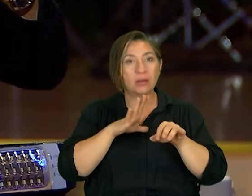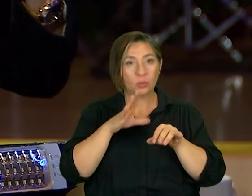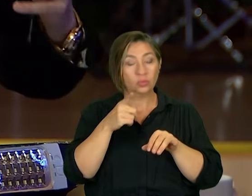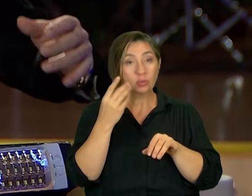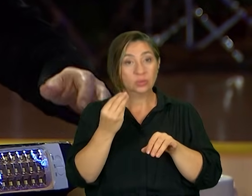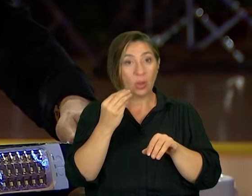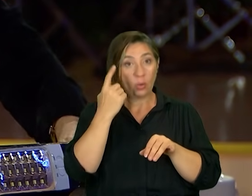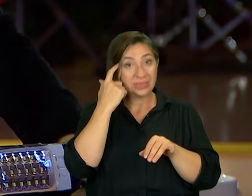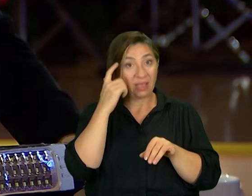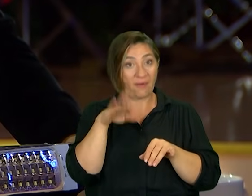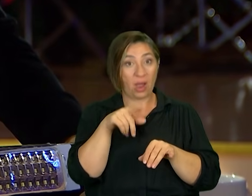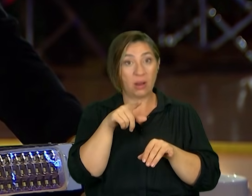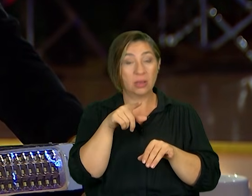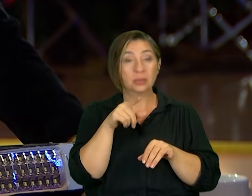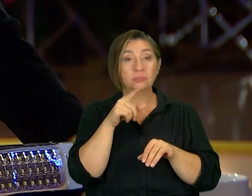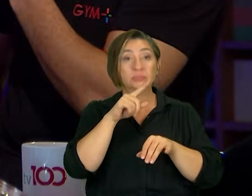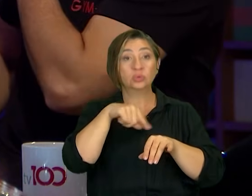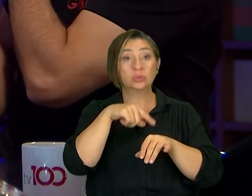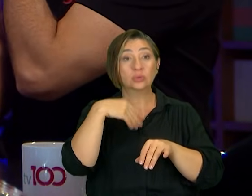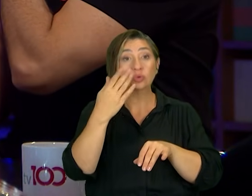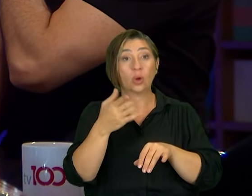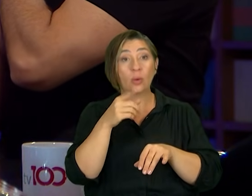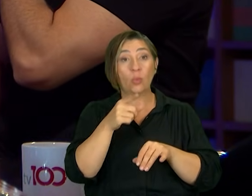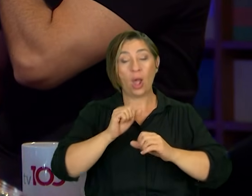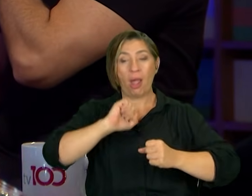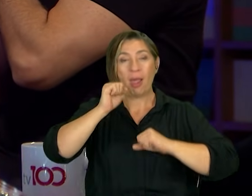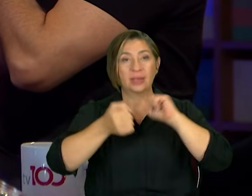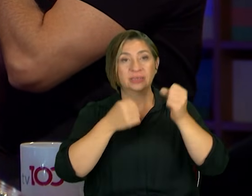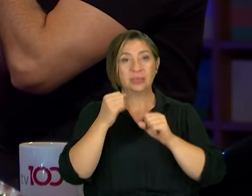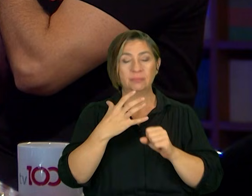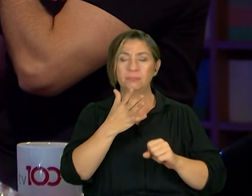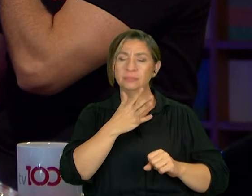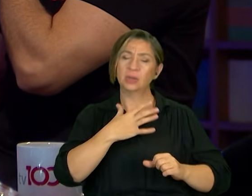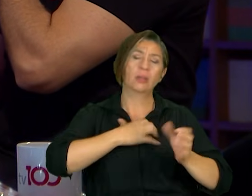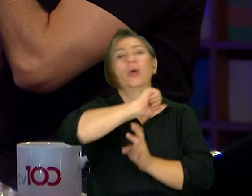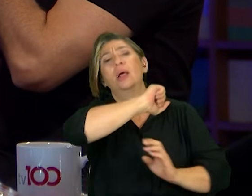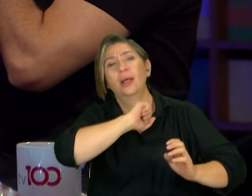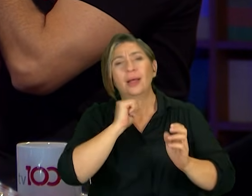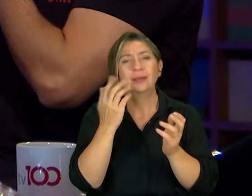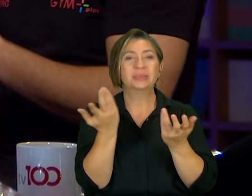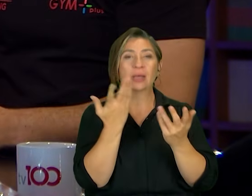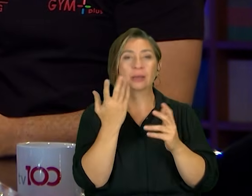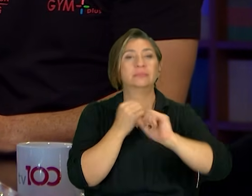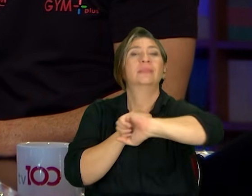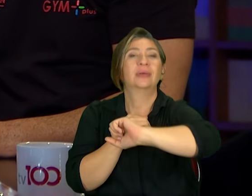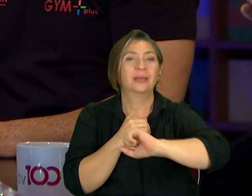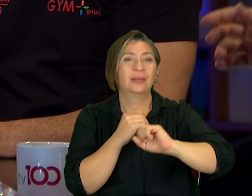güzel, orada bir zeka var. Bir süre sonra Okan Bey bu hareketler reflekse dönüşüyor. Yani refleks oluşuyor insanlarda.